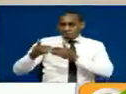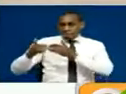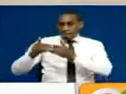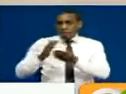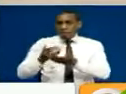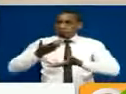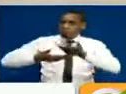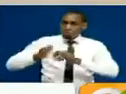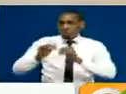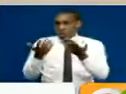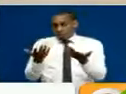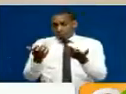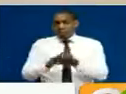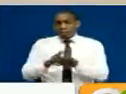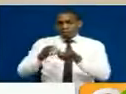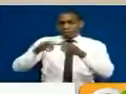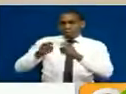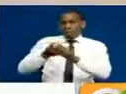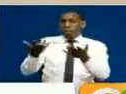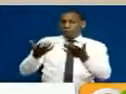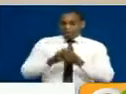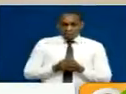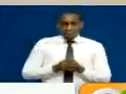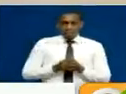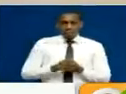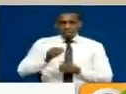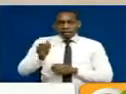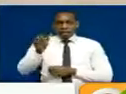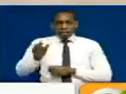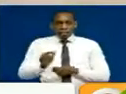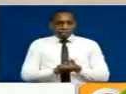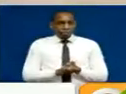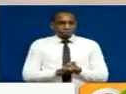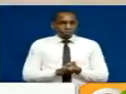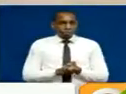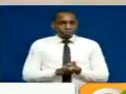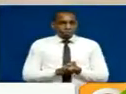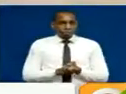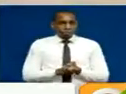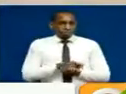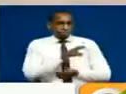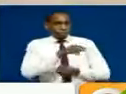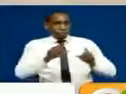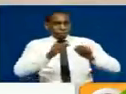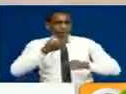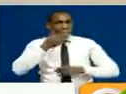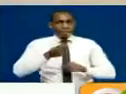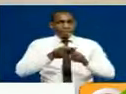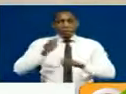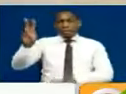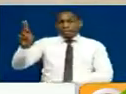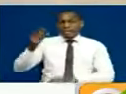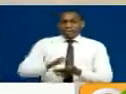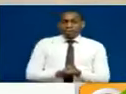wakawa naulizana, vipi wewe unatoka wapi? Huyo jamaa aliingia hivi punde akasema mimi natoka